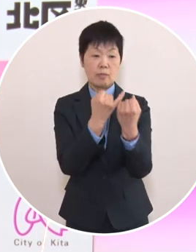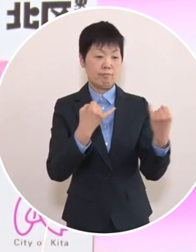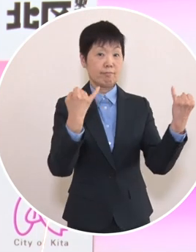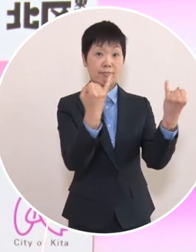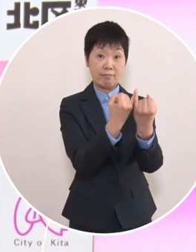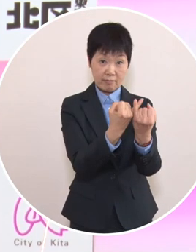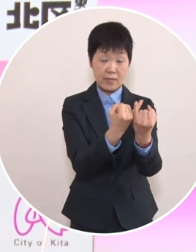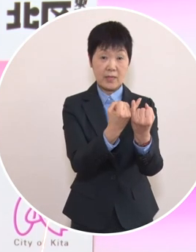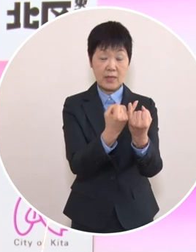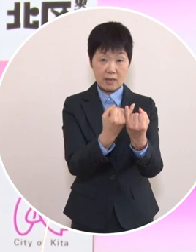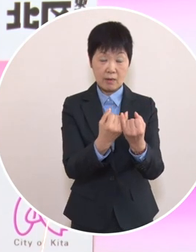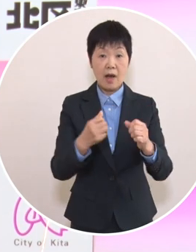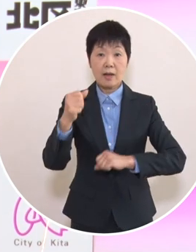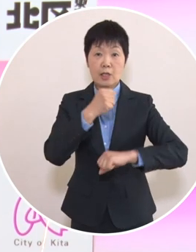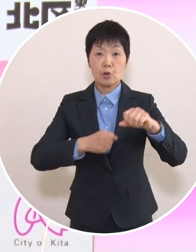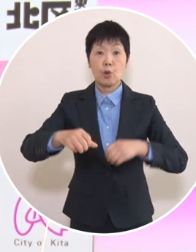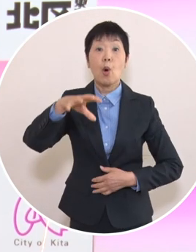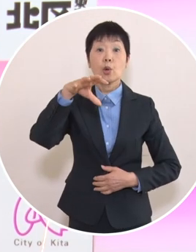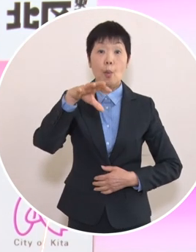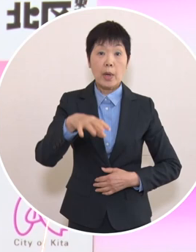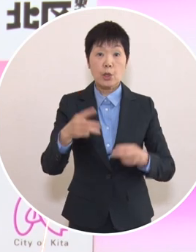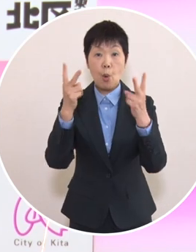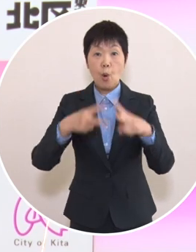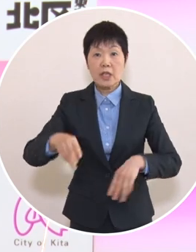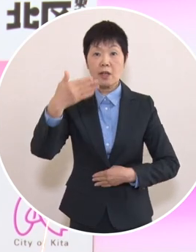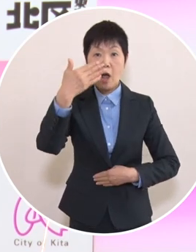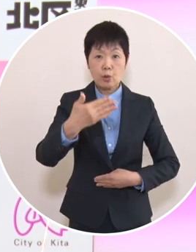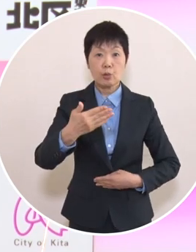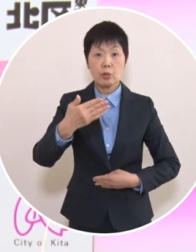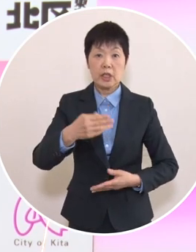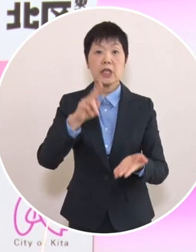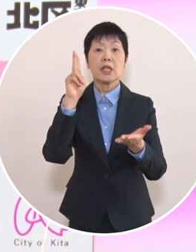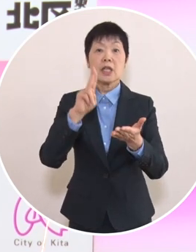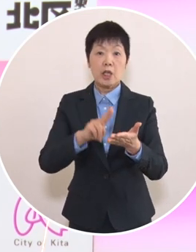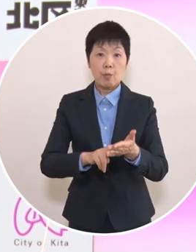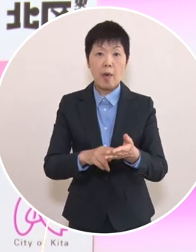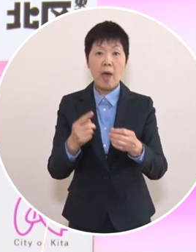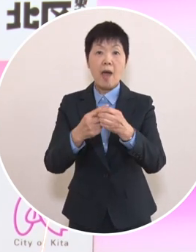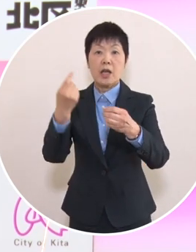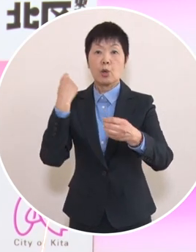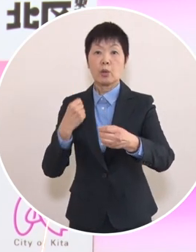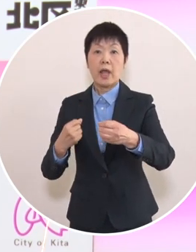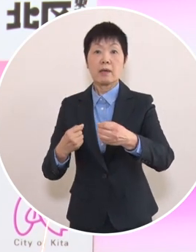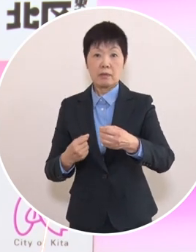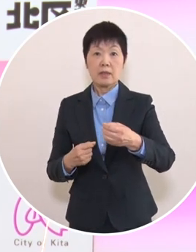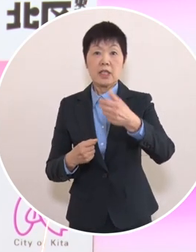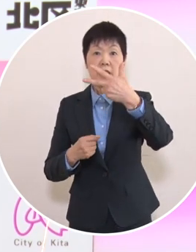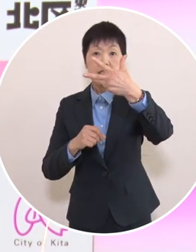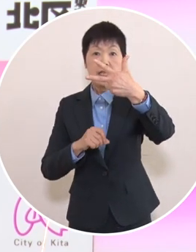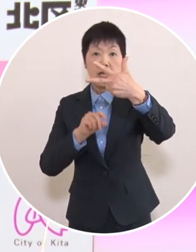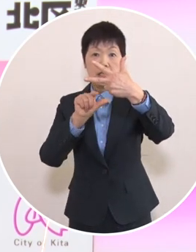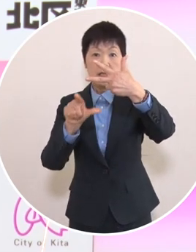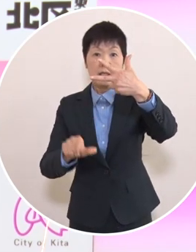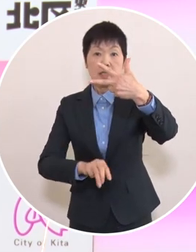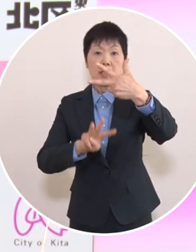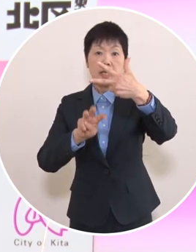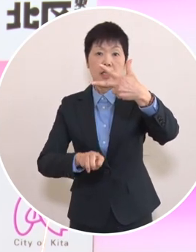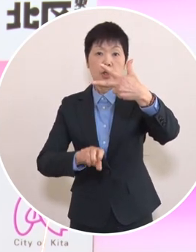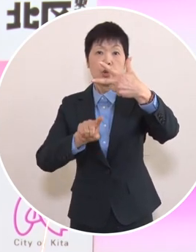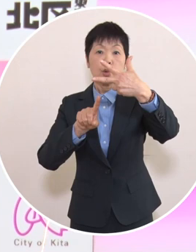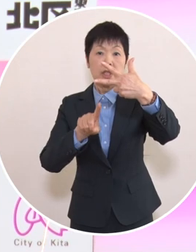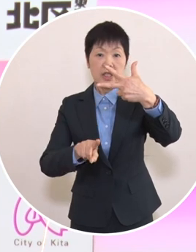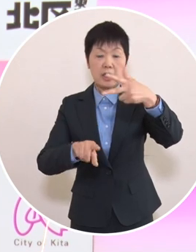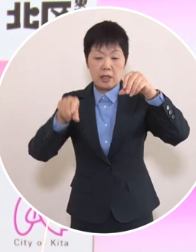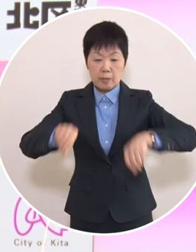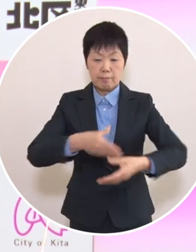は平和に年7月31日にホームタウン活動における連携協定